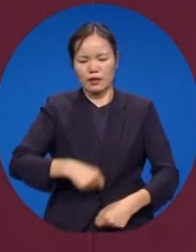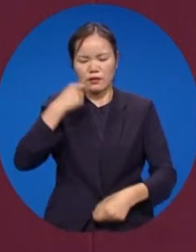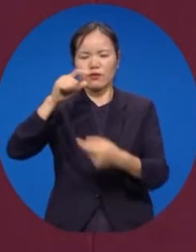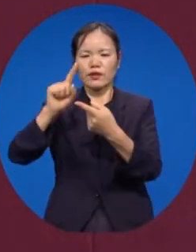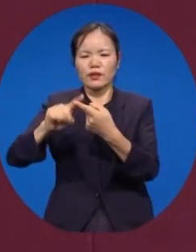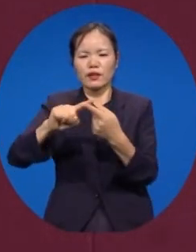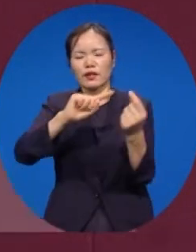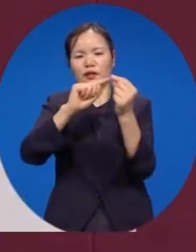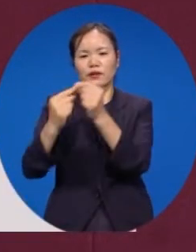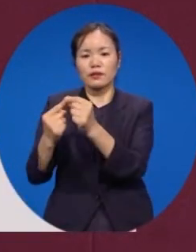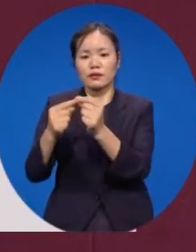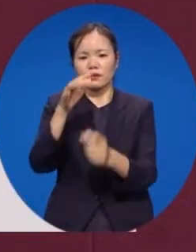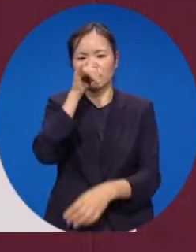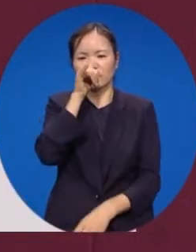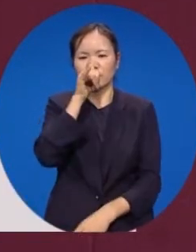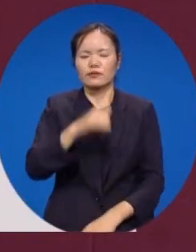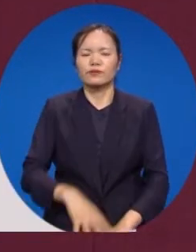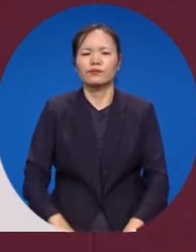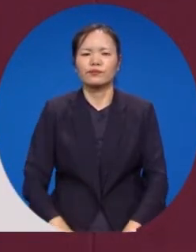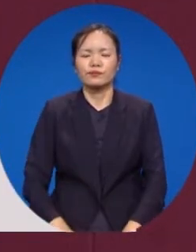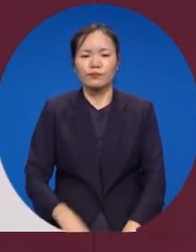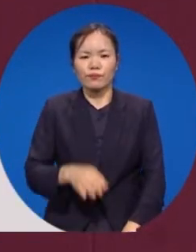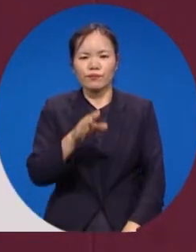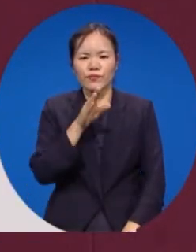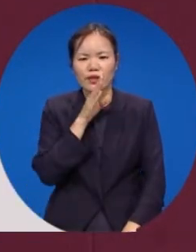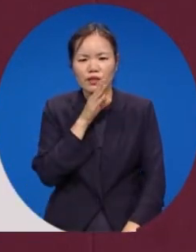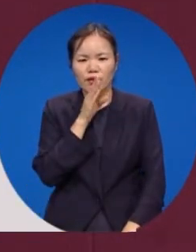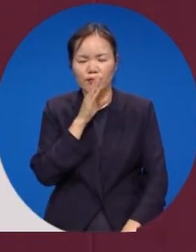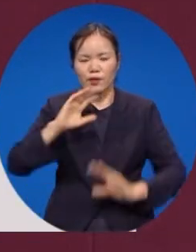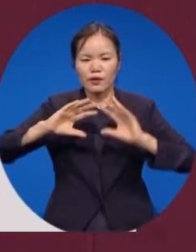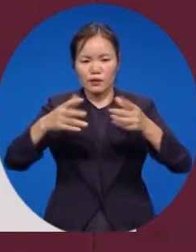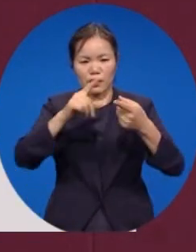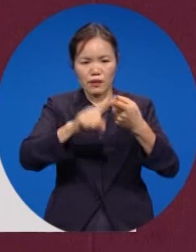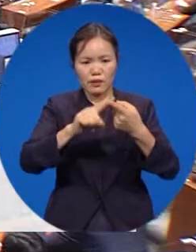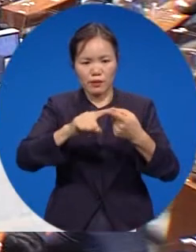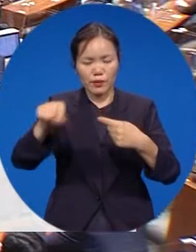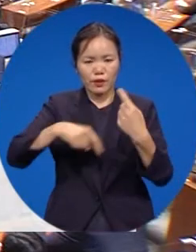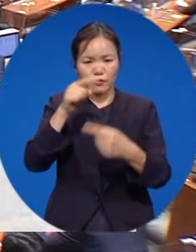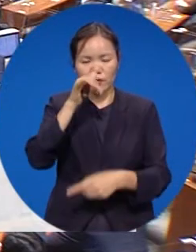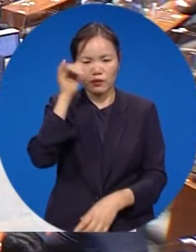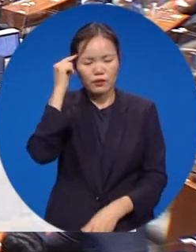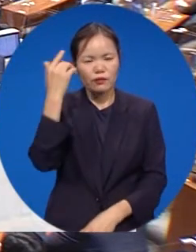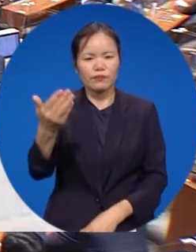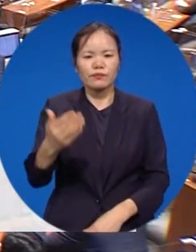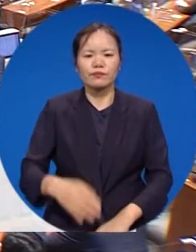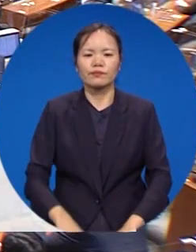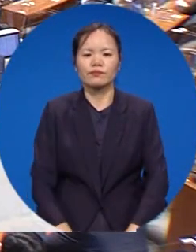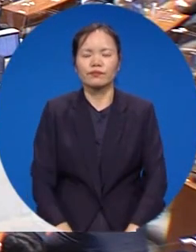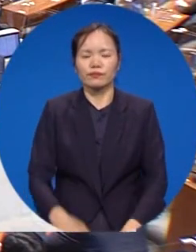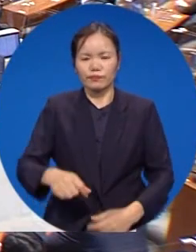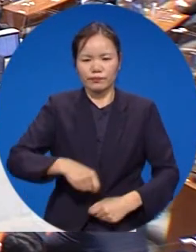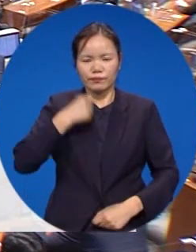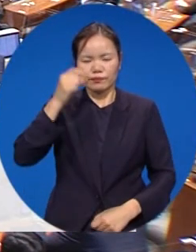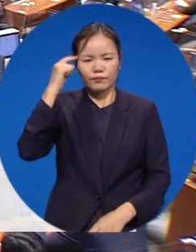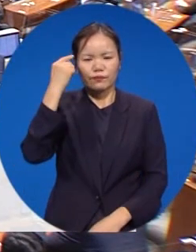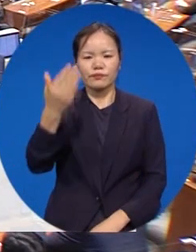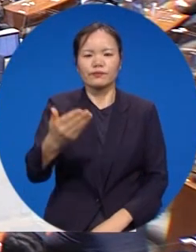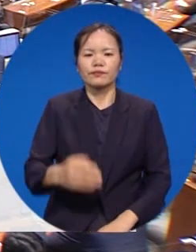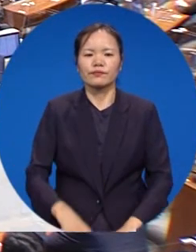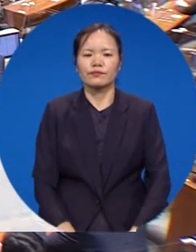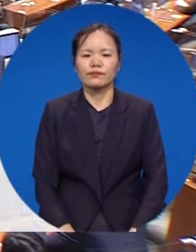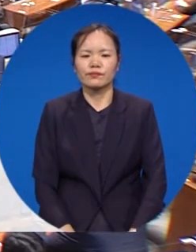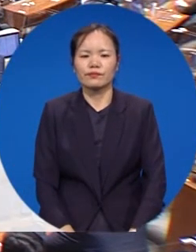정의롭게라는 문구가 보입니다. 과연 지금 나라답게 하고 있습니까? 정의롭게 하고 있습니까?